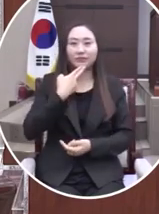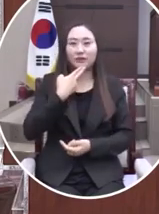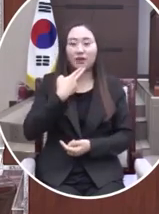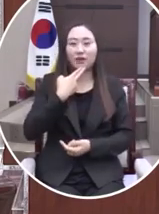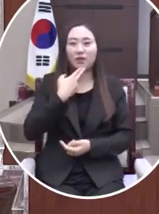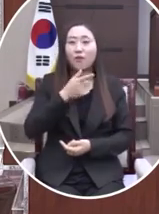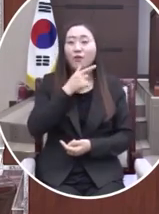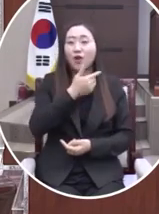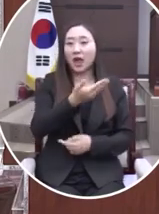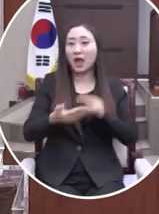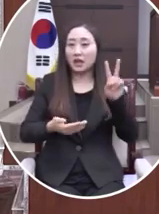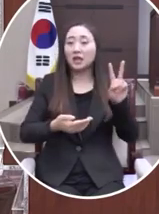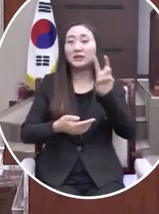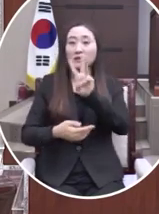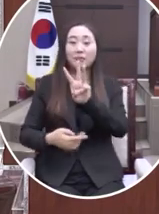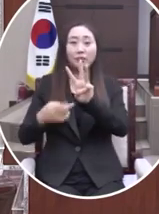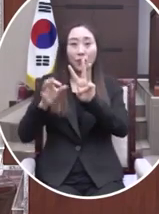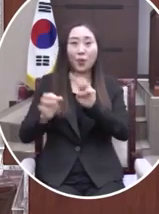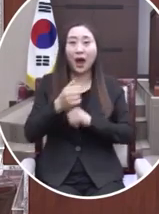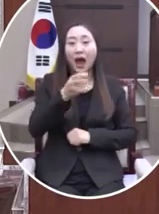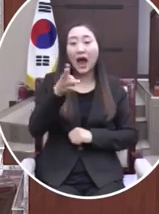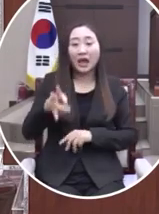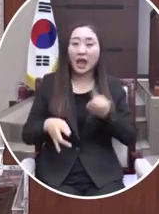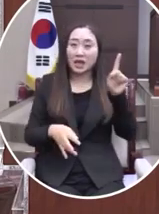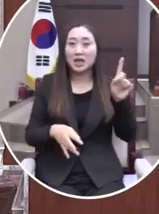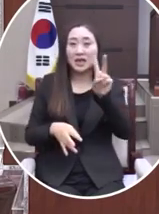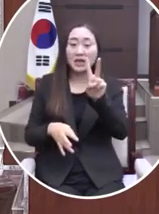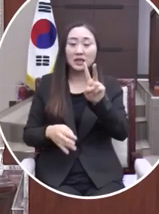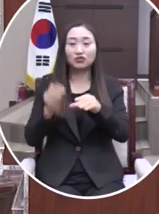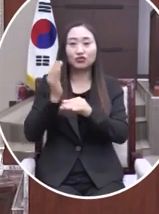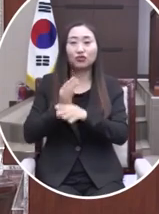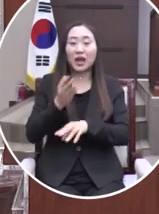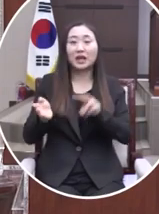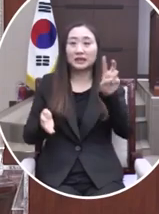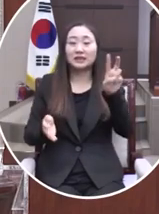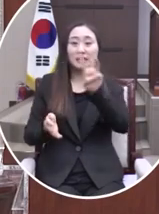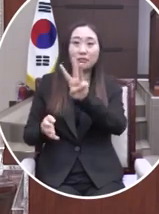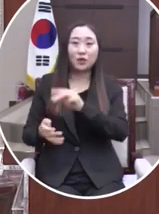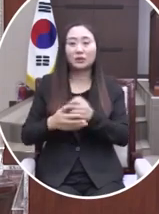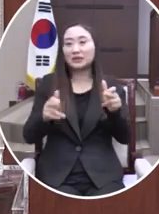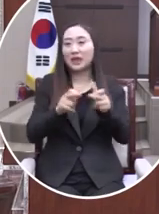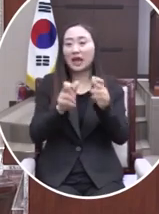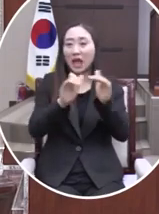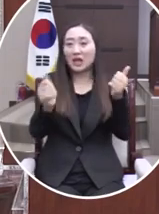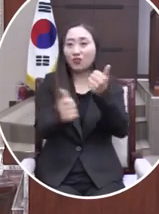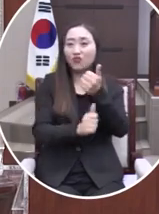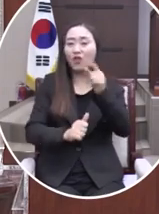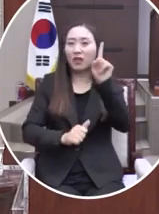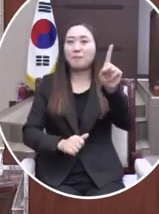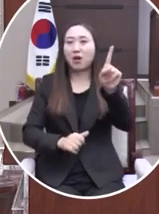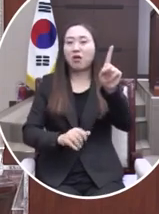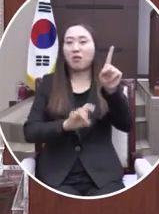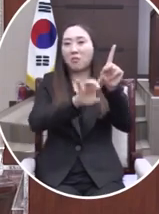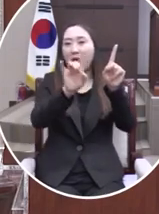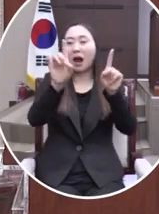월계 2동, 월계 3동, 화계 1동, 중계 2, 3동에 장애인 위원이 각각 한 명씩 있는 것이